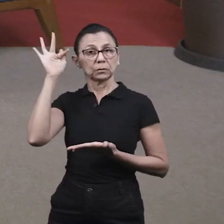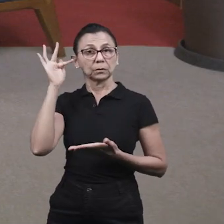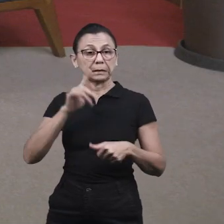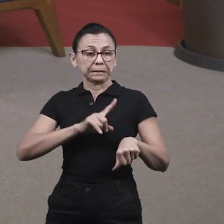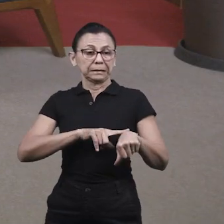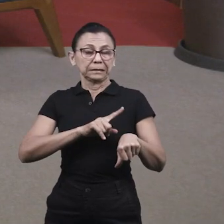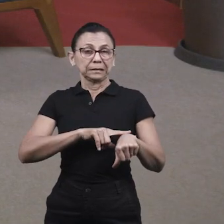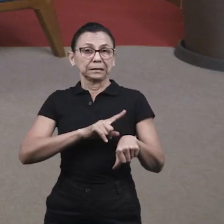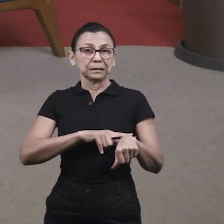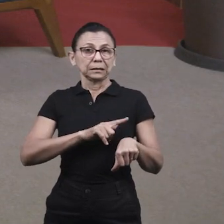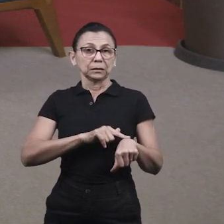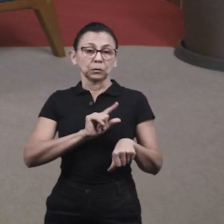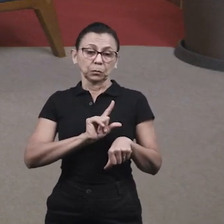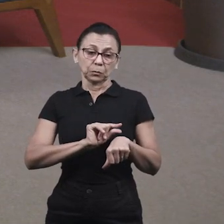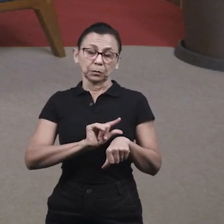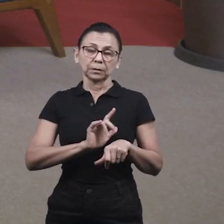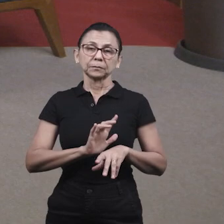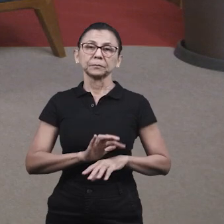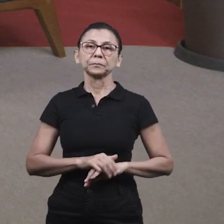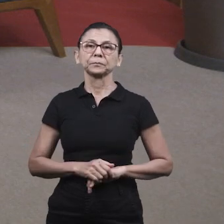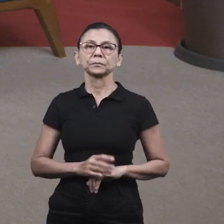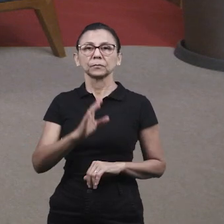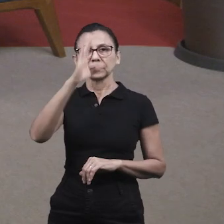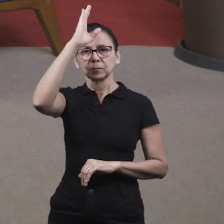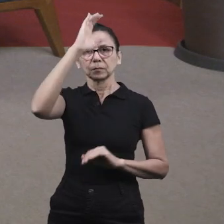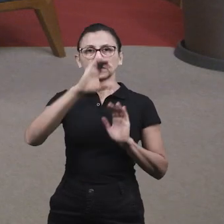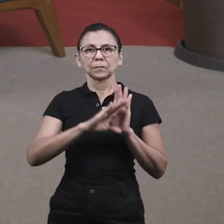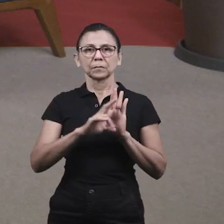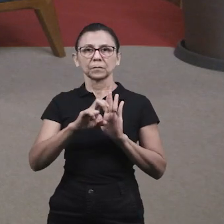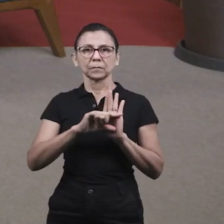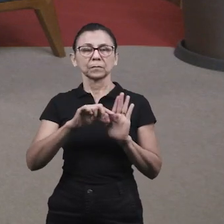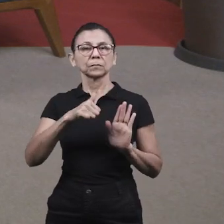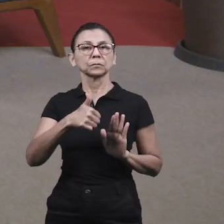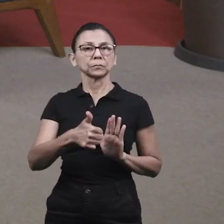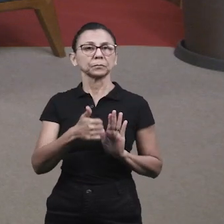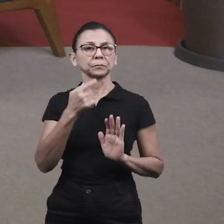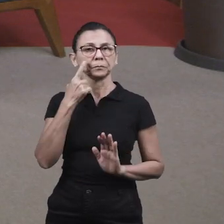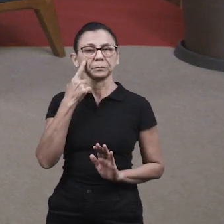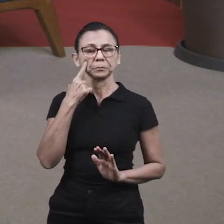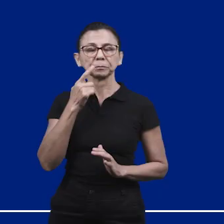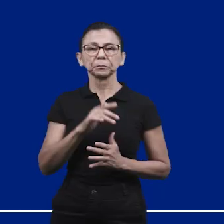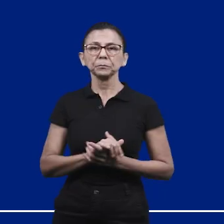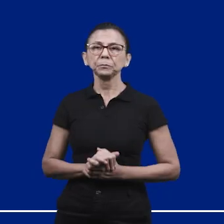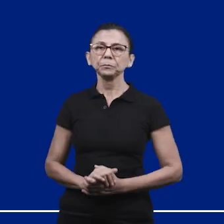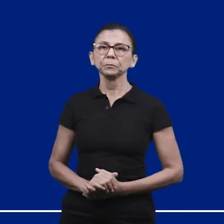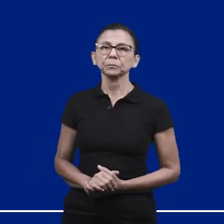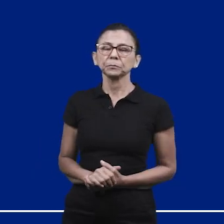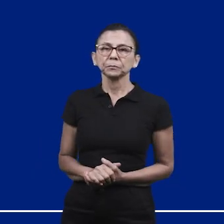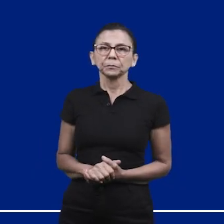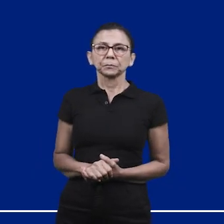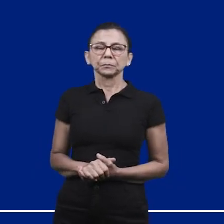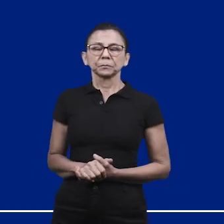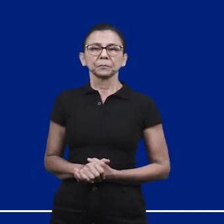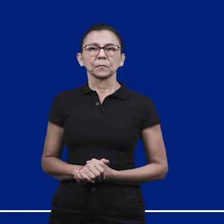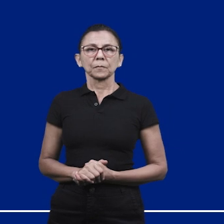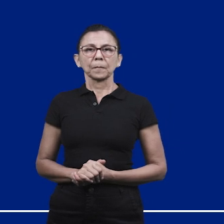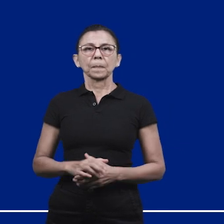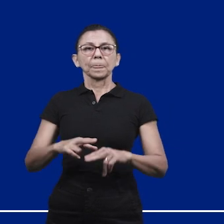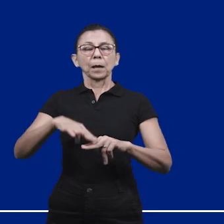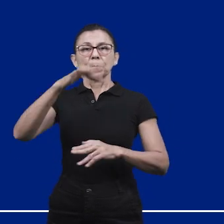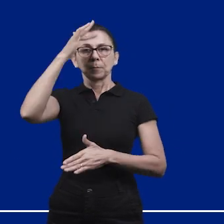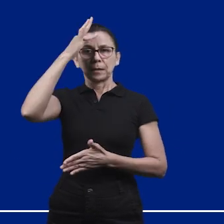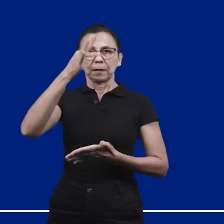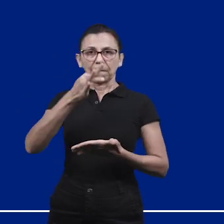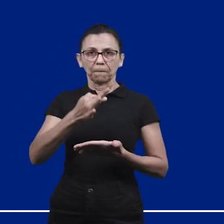donc remplir cet espace avec la philosophie ou la théologie. On va demander un texte ici pour qu'on puisse réfléchir. En Romains